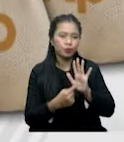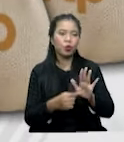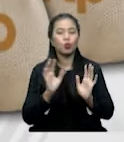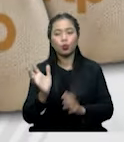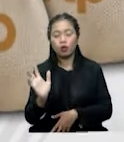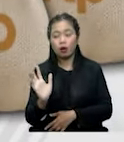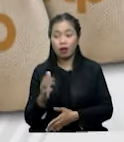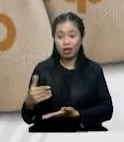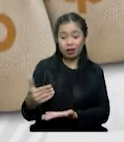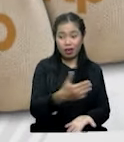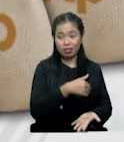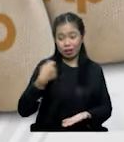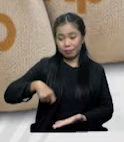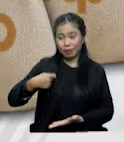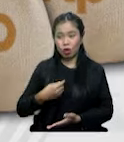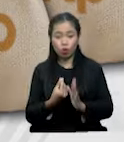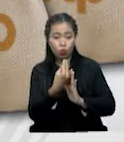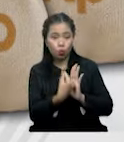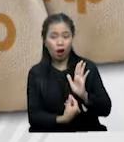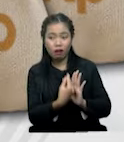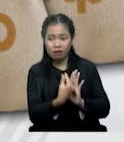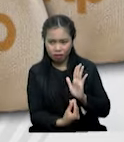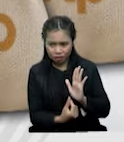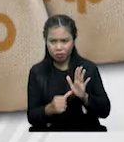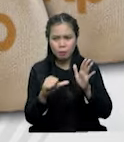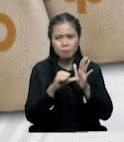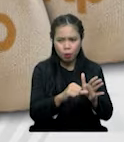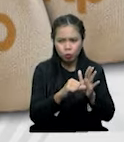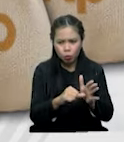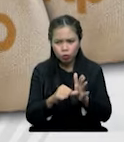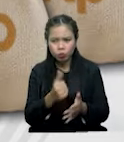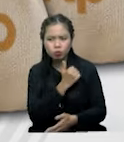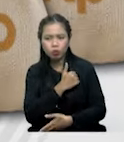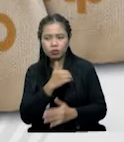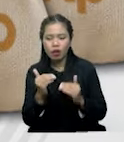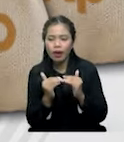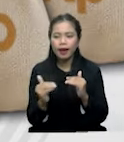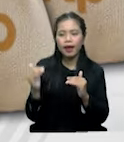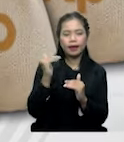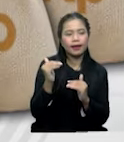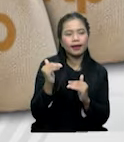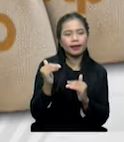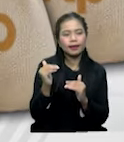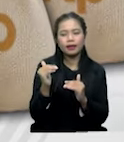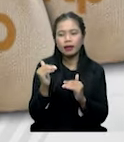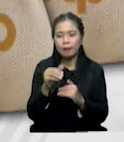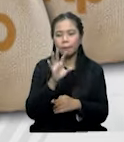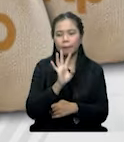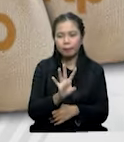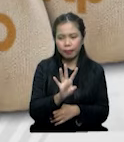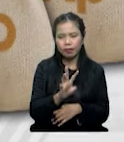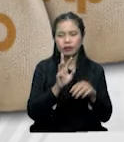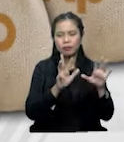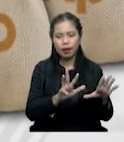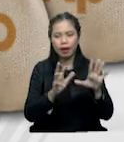Kementerian Keuangan, anggaran Bansos 2024 melonjak signifikan menjadi